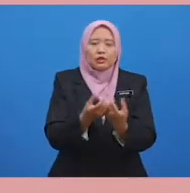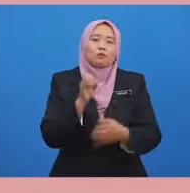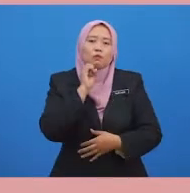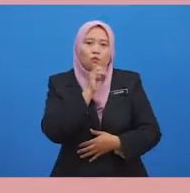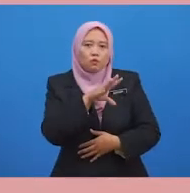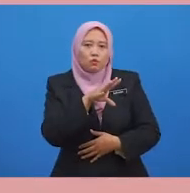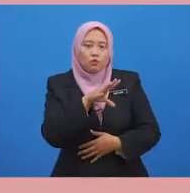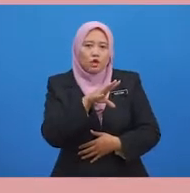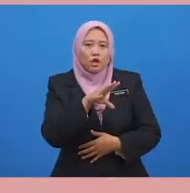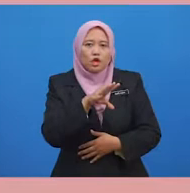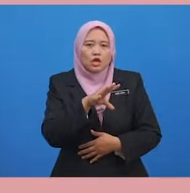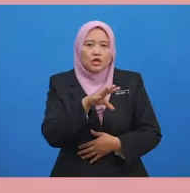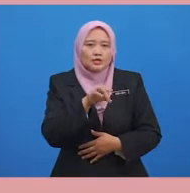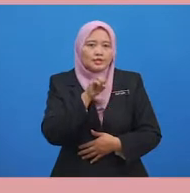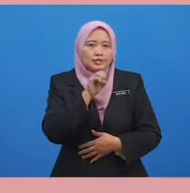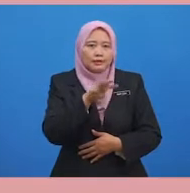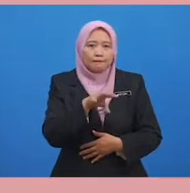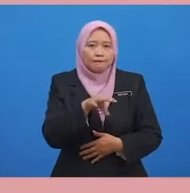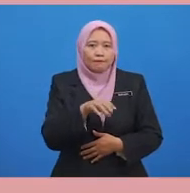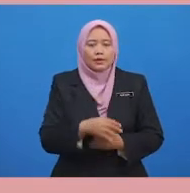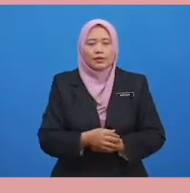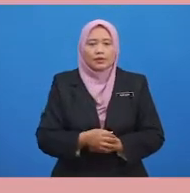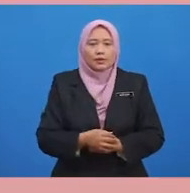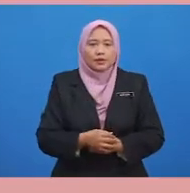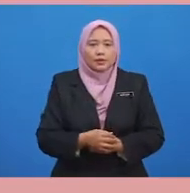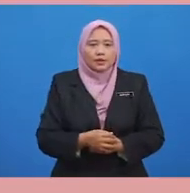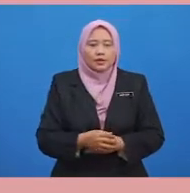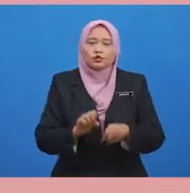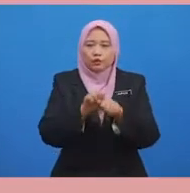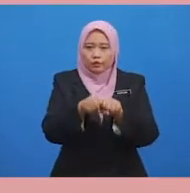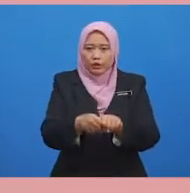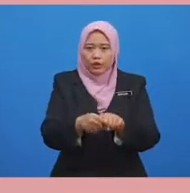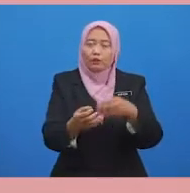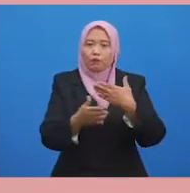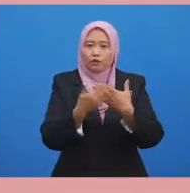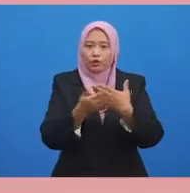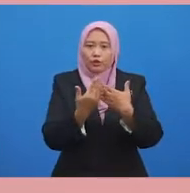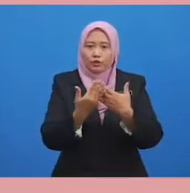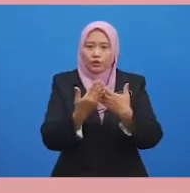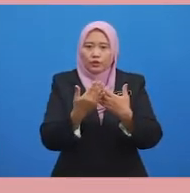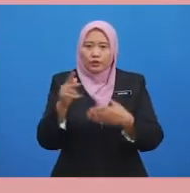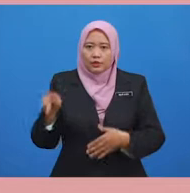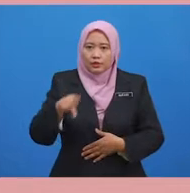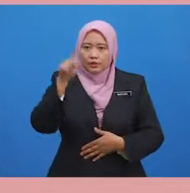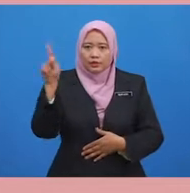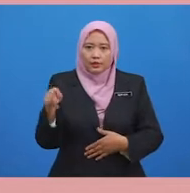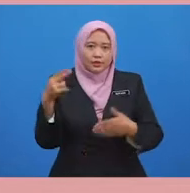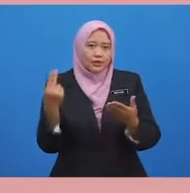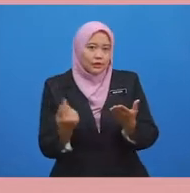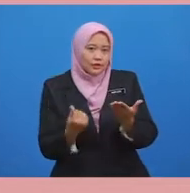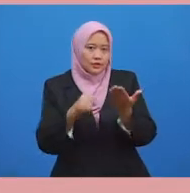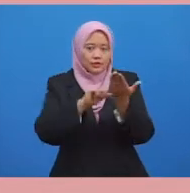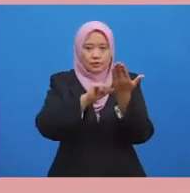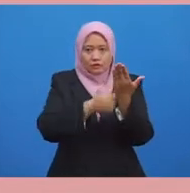mengikut kategori sampah supaya mudah untuk dikitarkan semula.